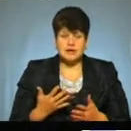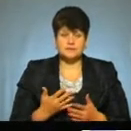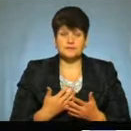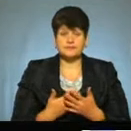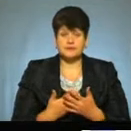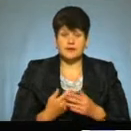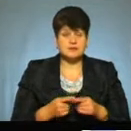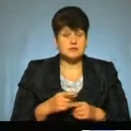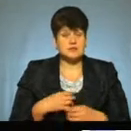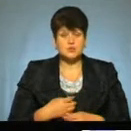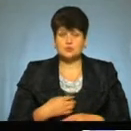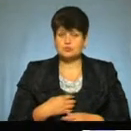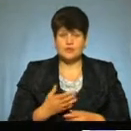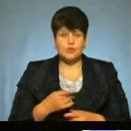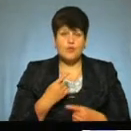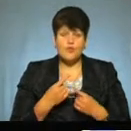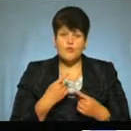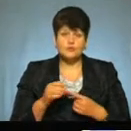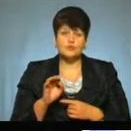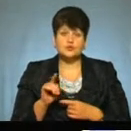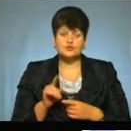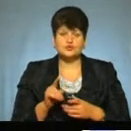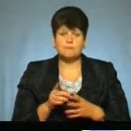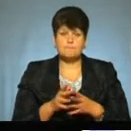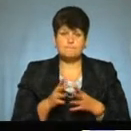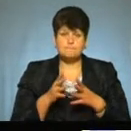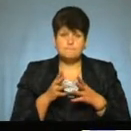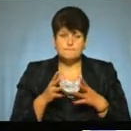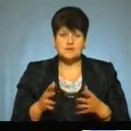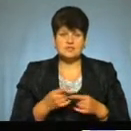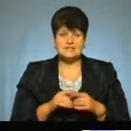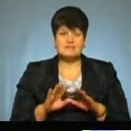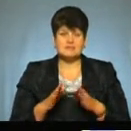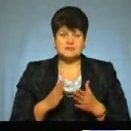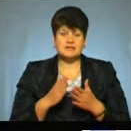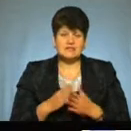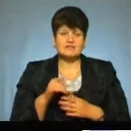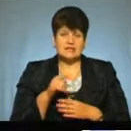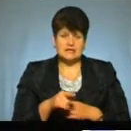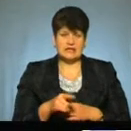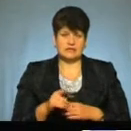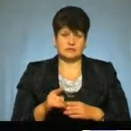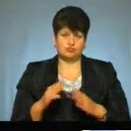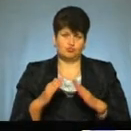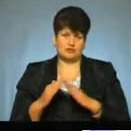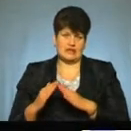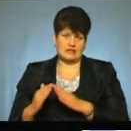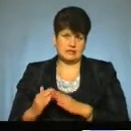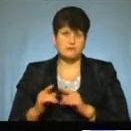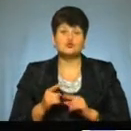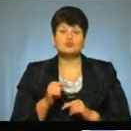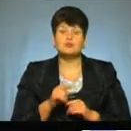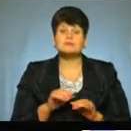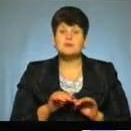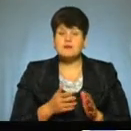оця сумна, вона підказує нам, що, як правило, переважна більшість таких випадків стається саме в таких будинках. В чому тут справа?